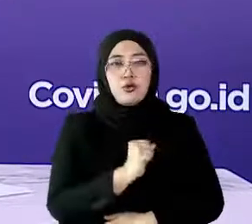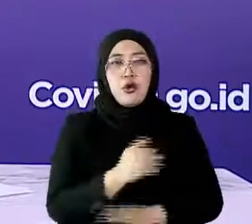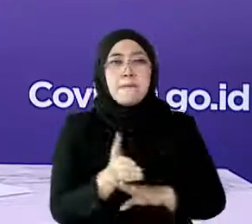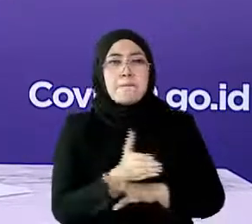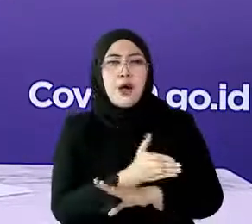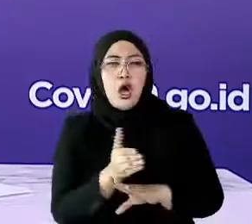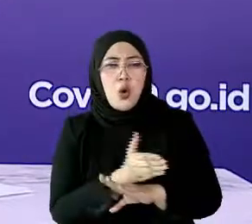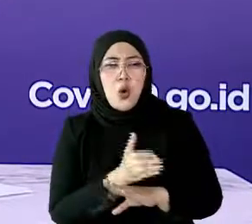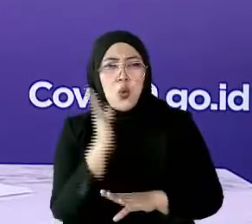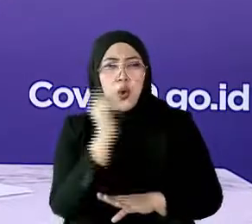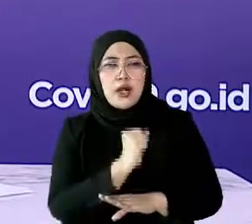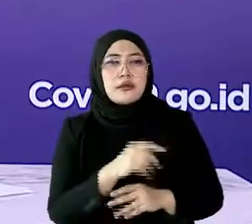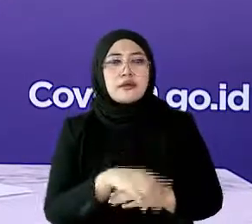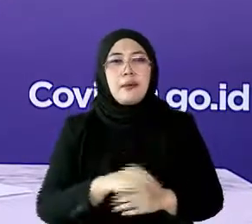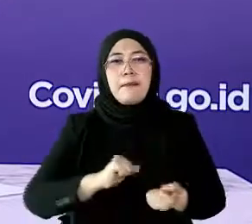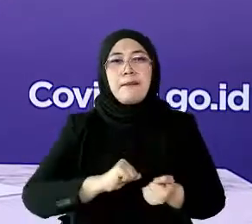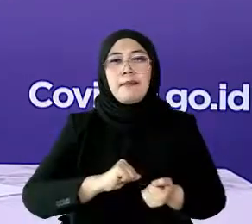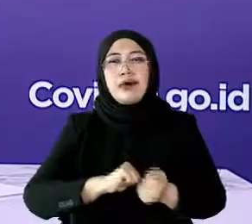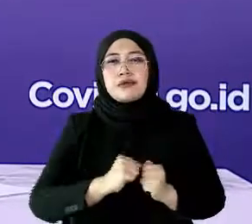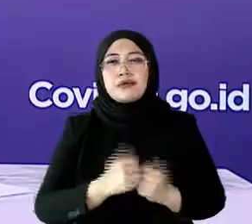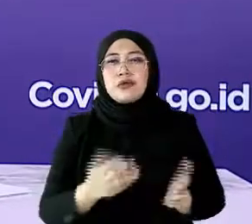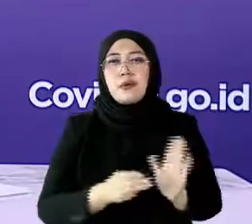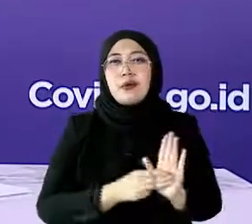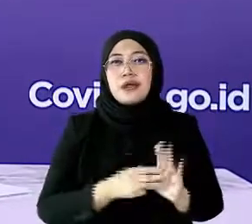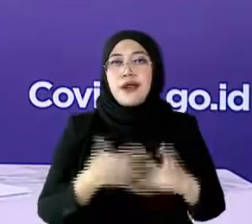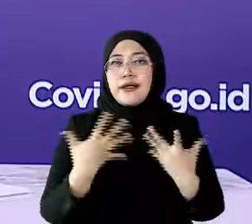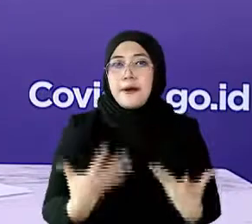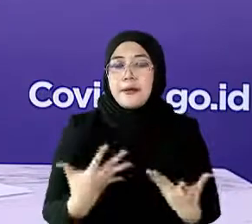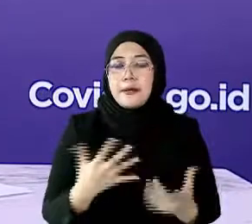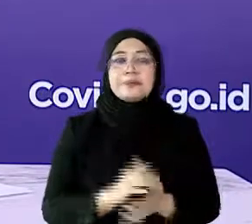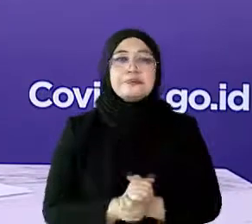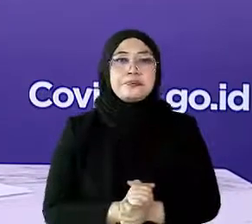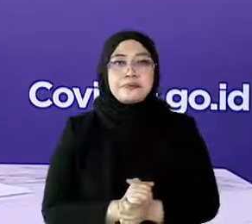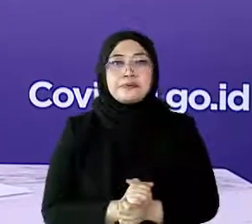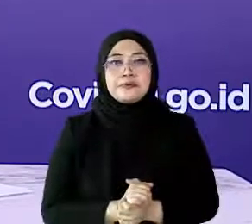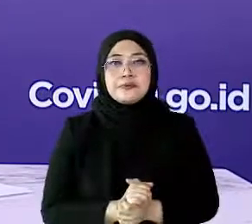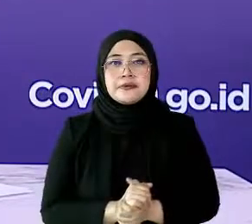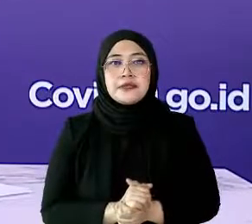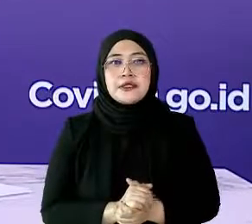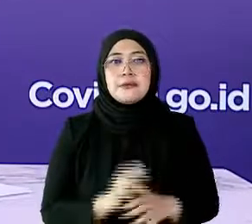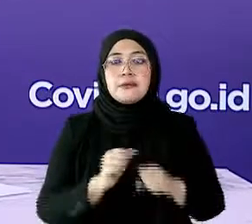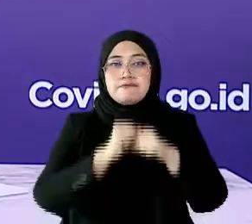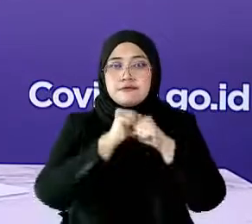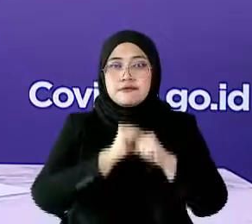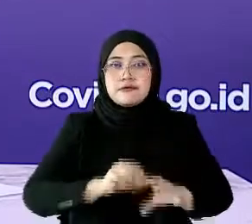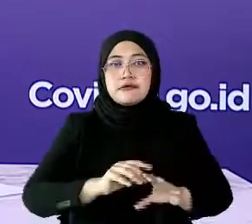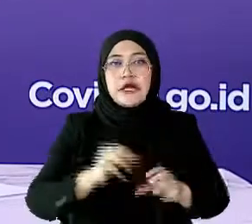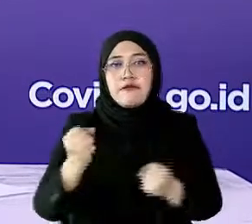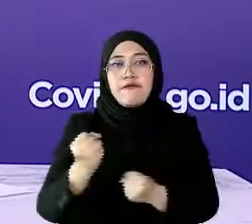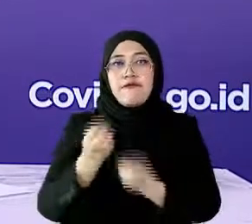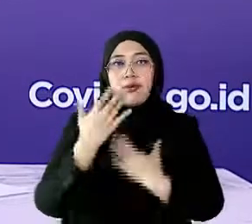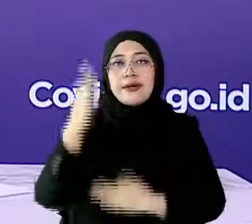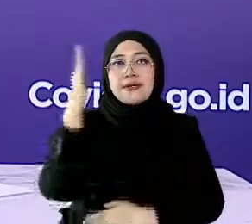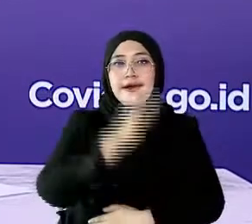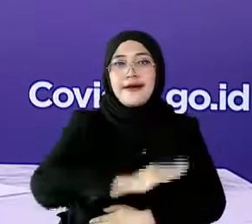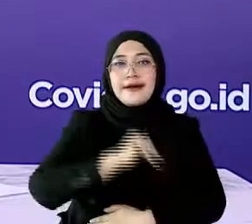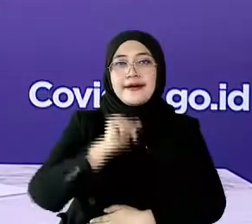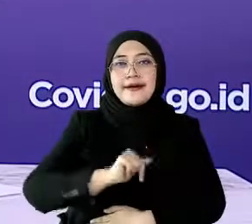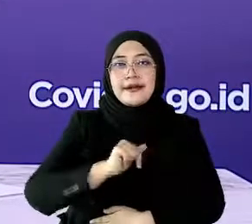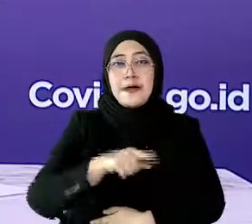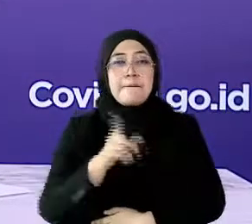dan penyelesaian masalah yang terjadi Untuk itu saya menyampaikan informasi ini pada hari ini